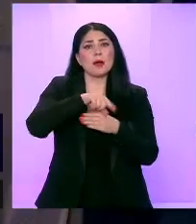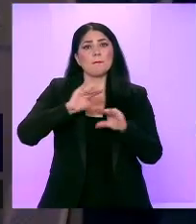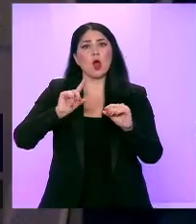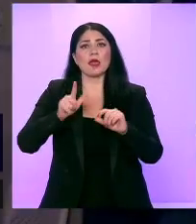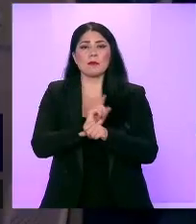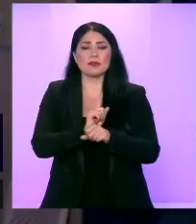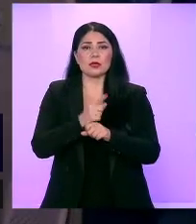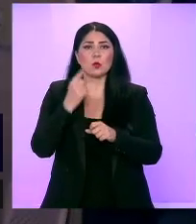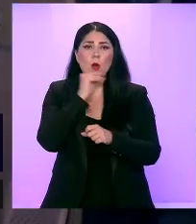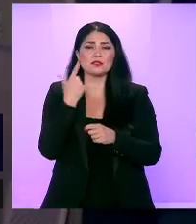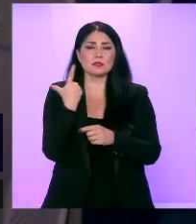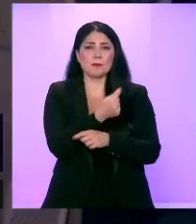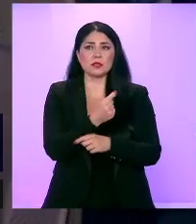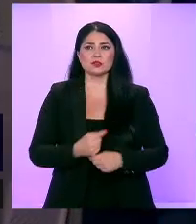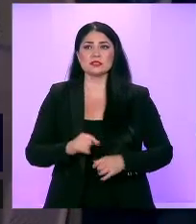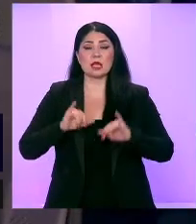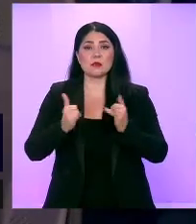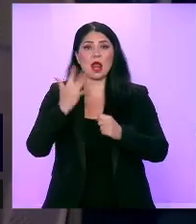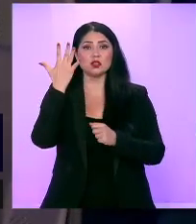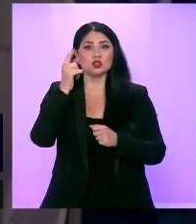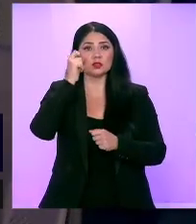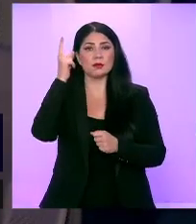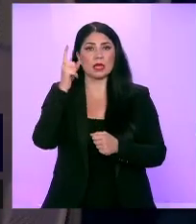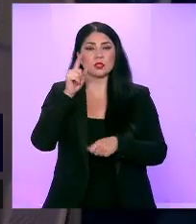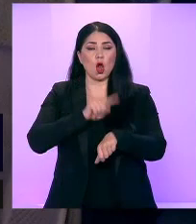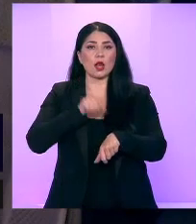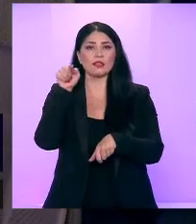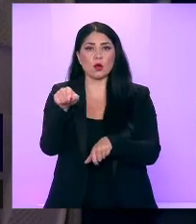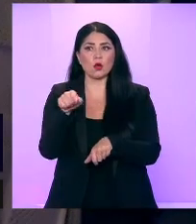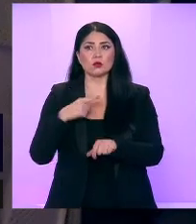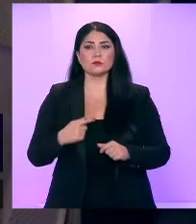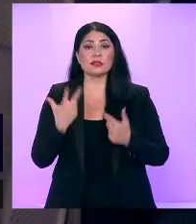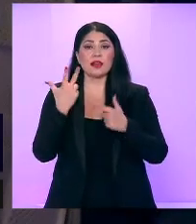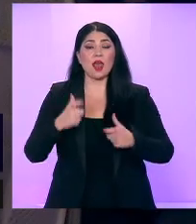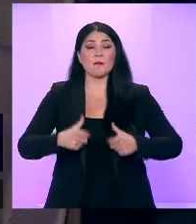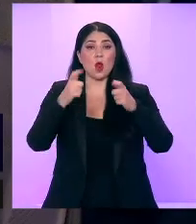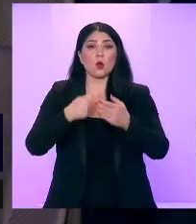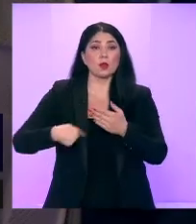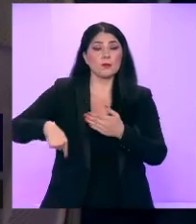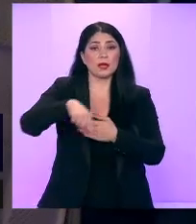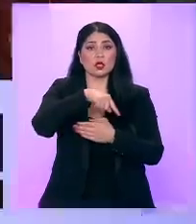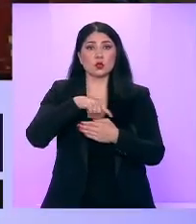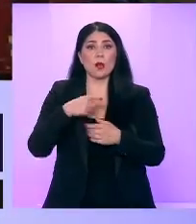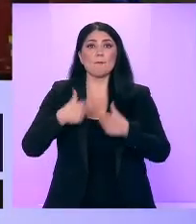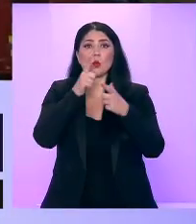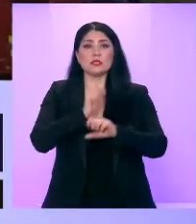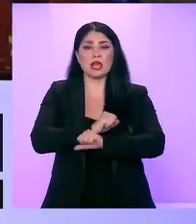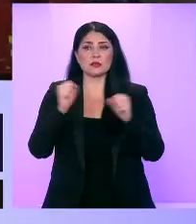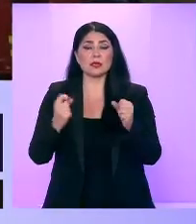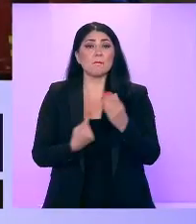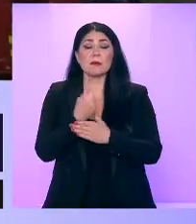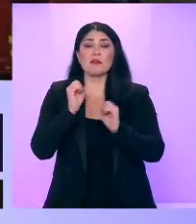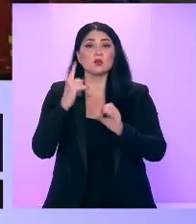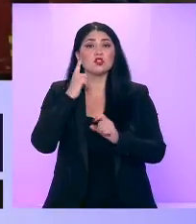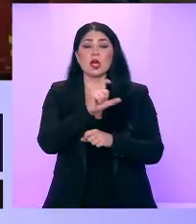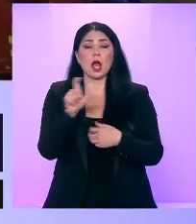loc înaintea orei locale 5 dimineața și a afectat cel puțin 3 blocuri. Din primele informații nu se știe exact